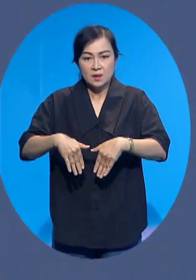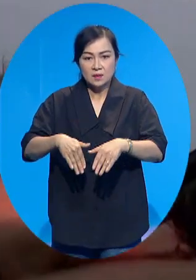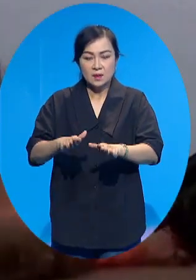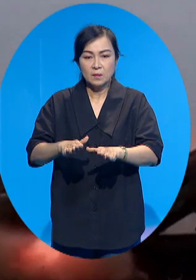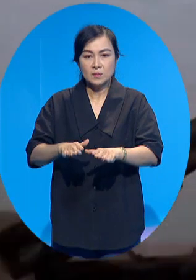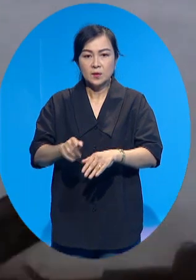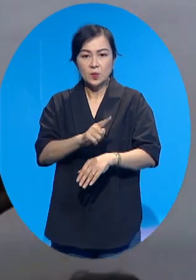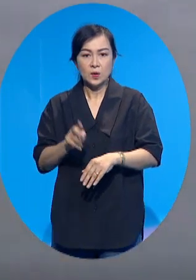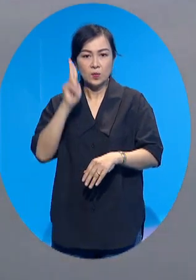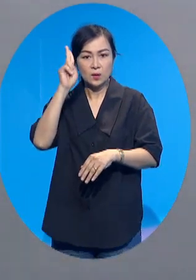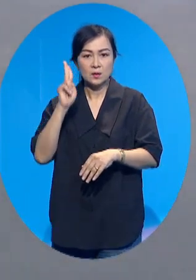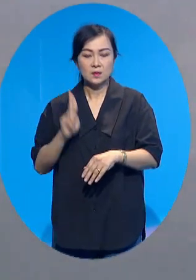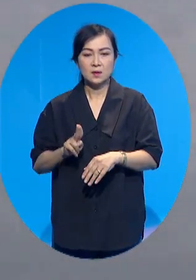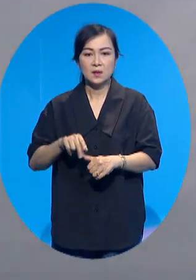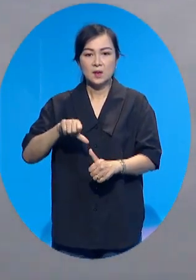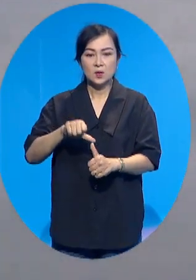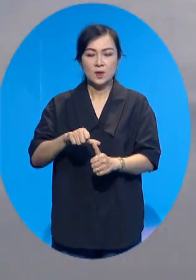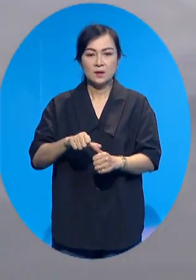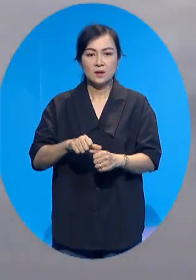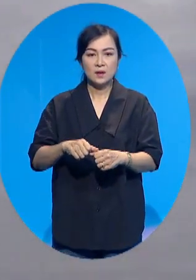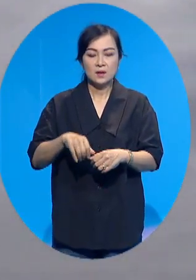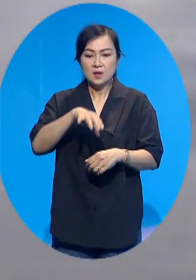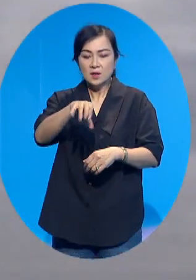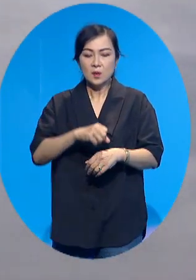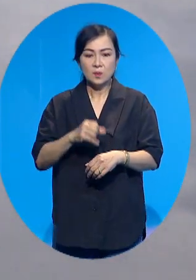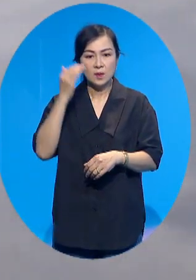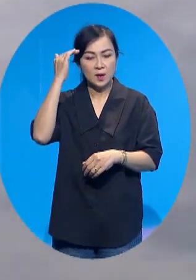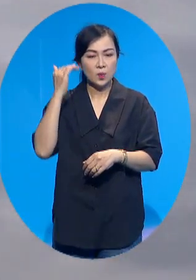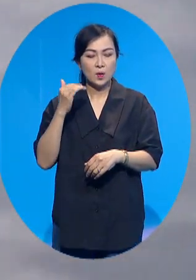tại Sở Chỉ huy Quân sự liên quan đến kịch bản chiếm đóng lãnh thổ Hàn